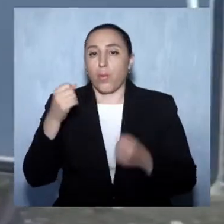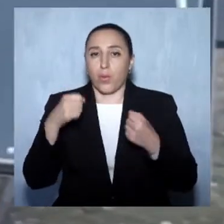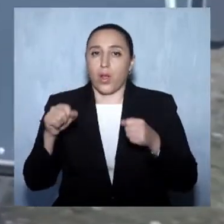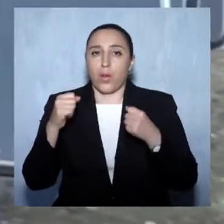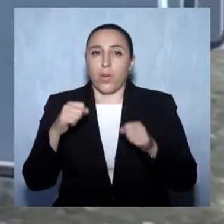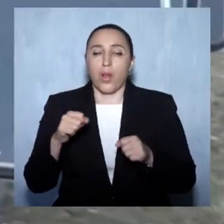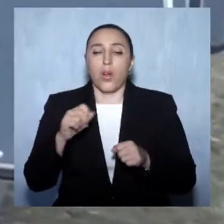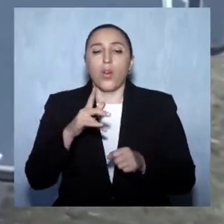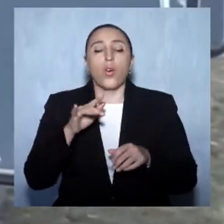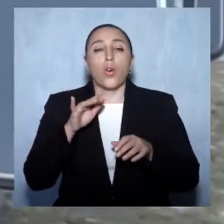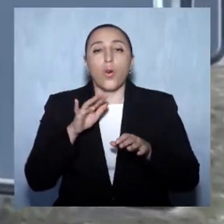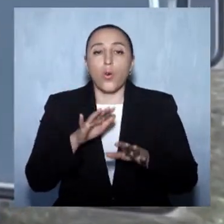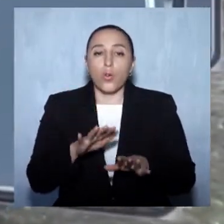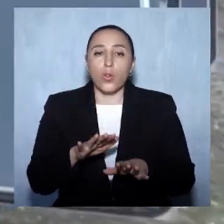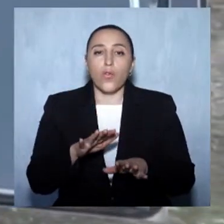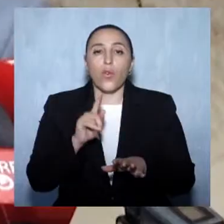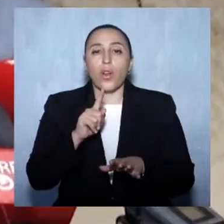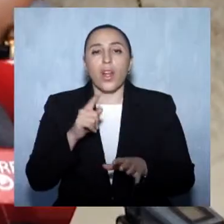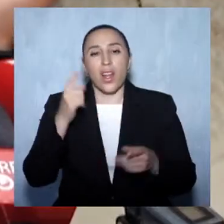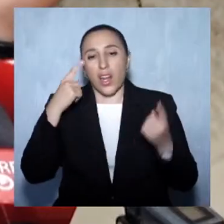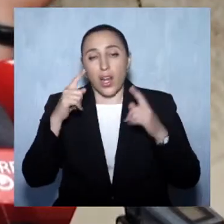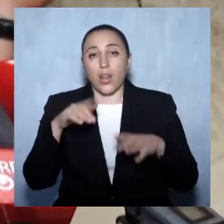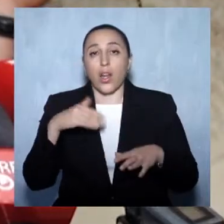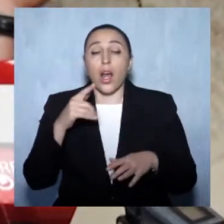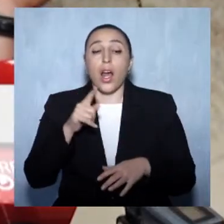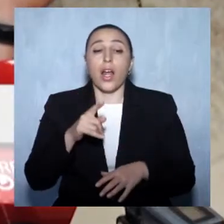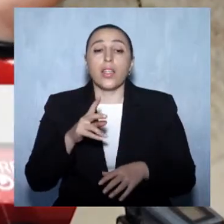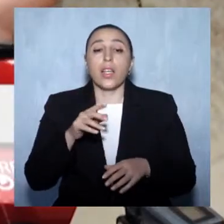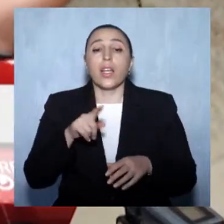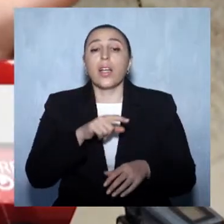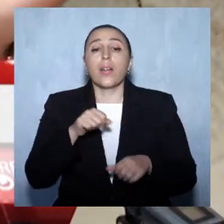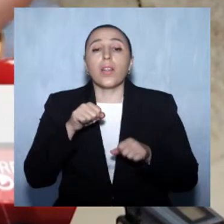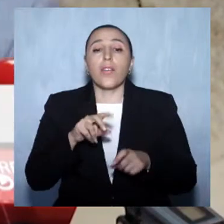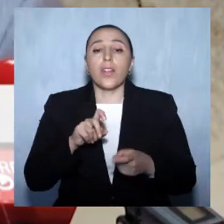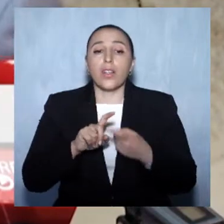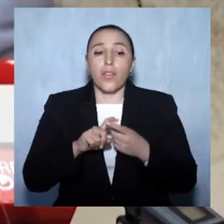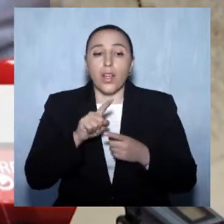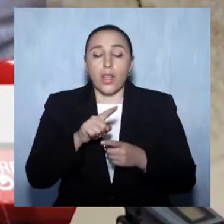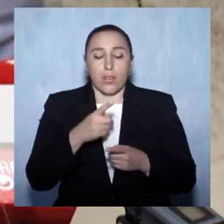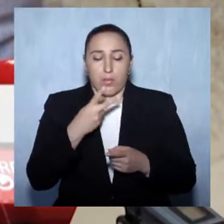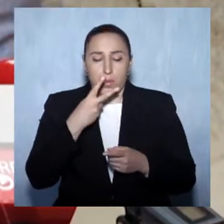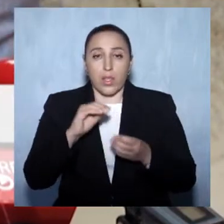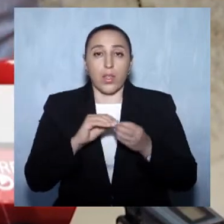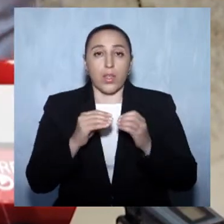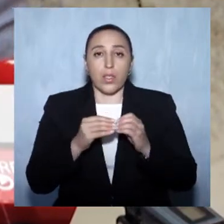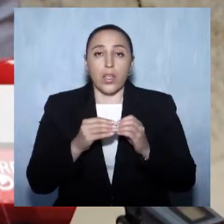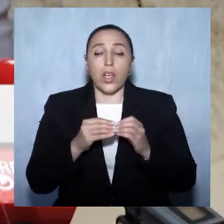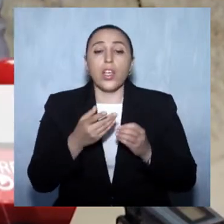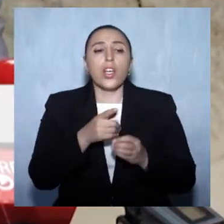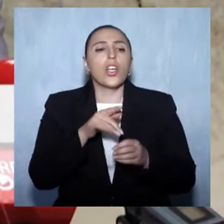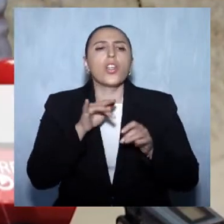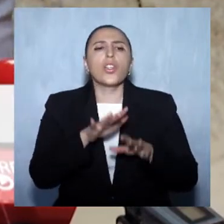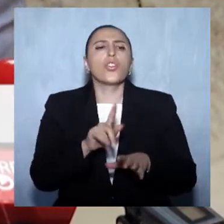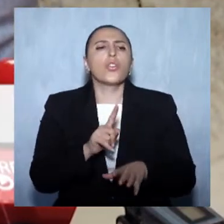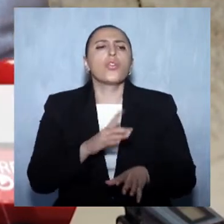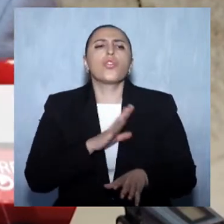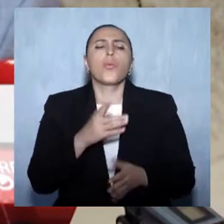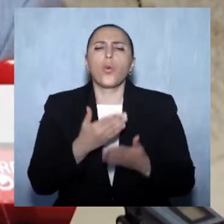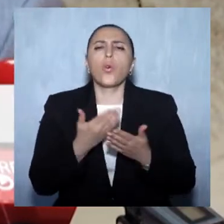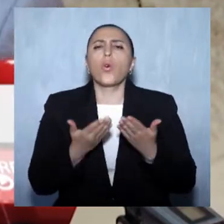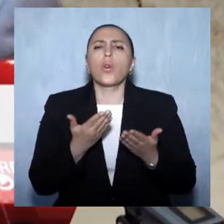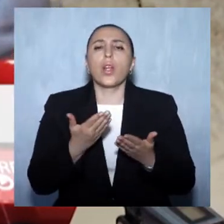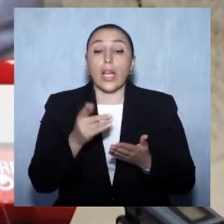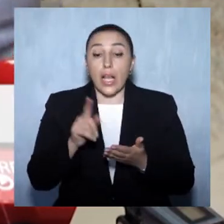գործողություն կատարել, որ հետևանքը չառաջանար, իրավական առումով ամենասուրտ տեղն է սա։ Որ գործողությունը պիտի կատարել, որ չի կատարել, այդ